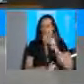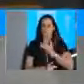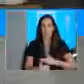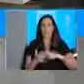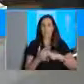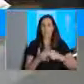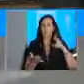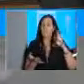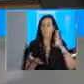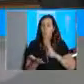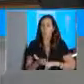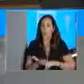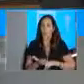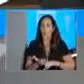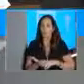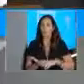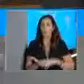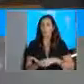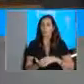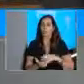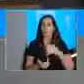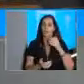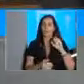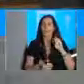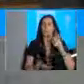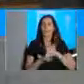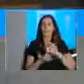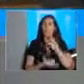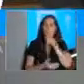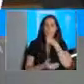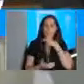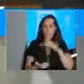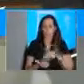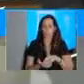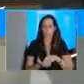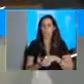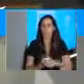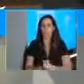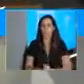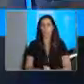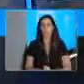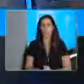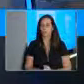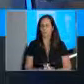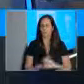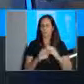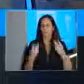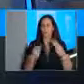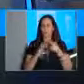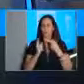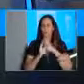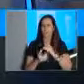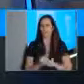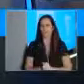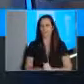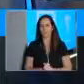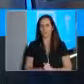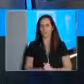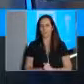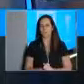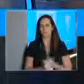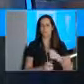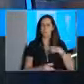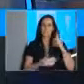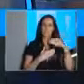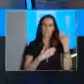מדגיש, בזכות הרצל אמר היסטורית, את הרבנים צריך להגביל לבתי הכנסת, לא למשרדי ממשלה. אנחנו